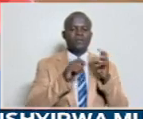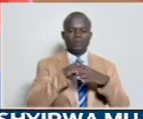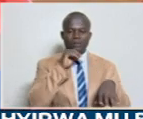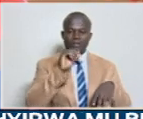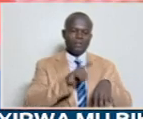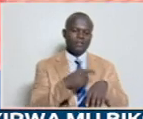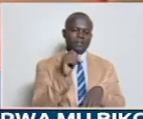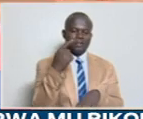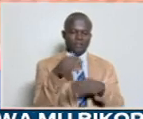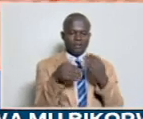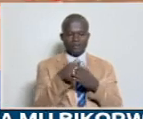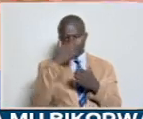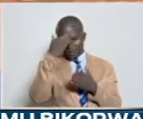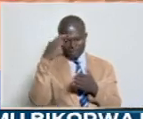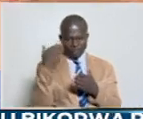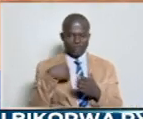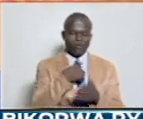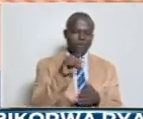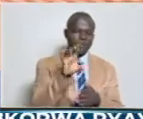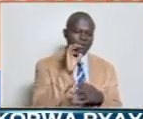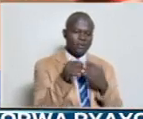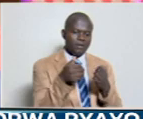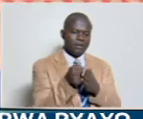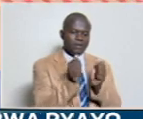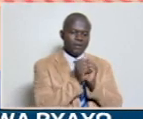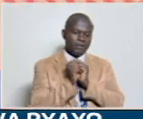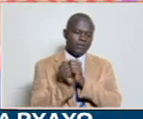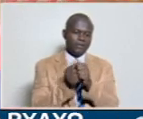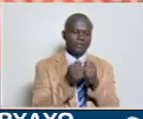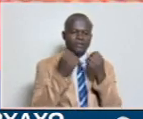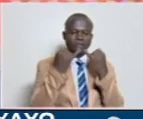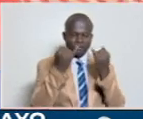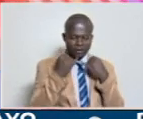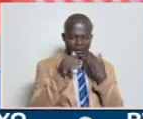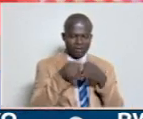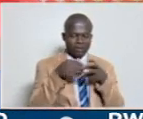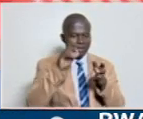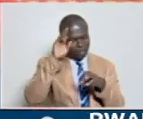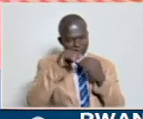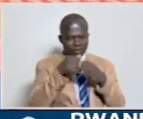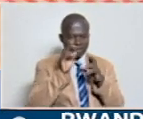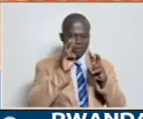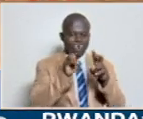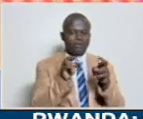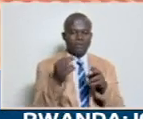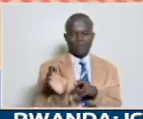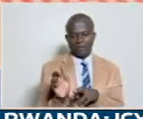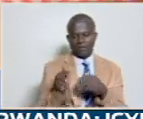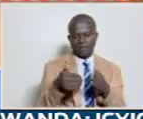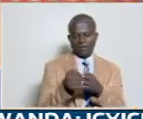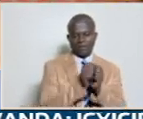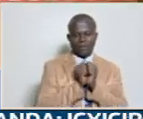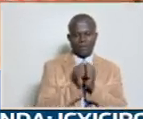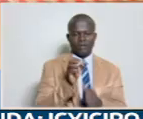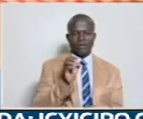mbere bibaye. Akaba rero impamvu rero nahisemo ko abo turi kumwe hano batubwira iko babyumva nuko babibona. Ku ruhande rwanjye ndi kumwe